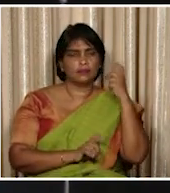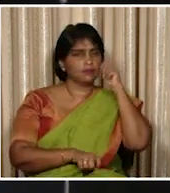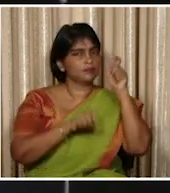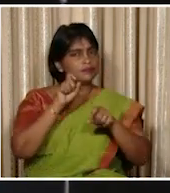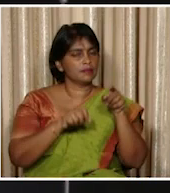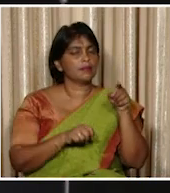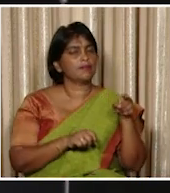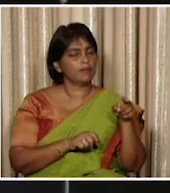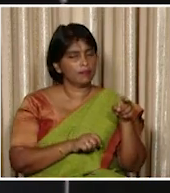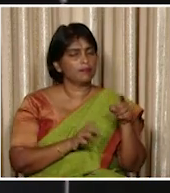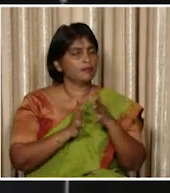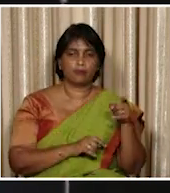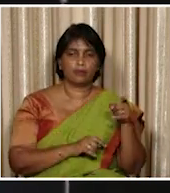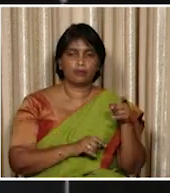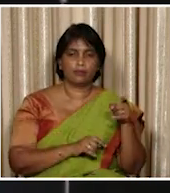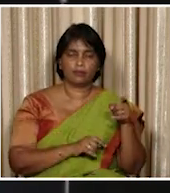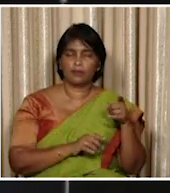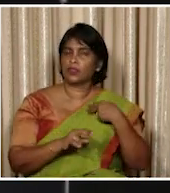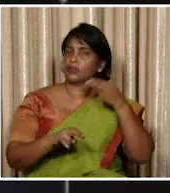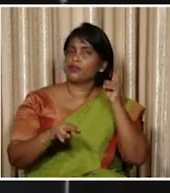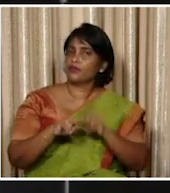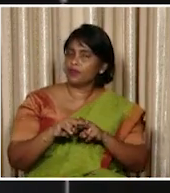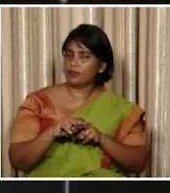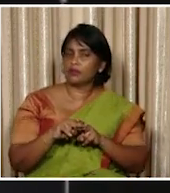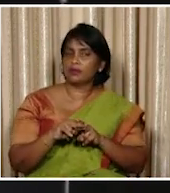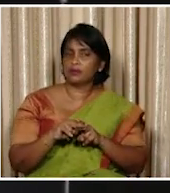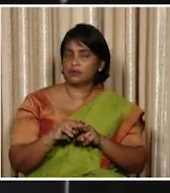ஜனதாவ இத்தாம மித்ரஷீலீவ